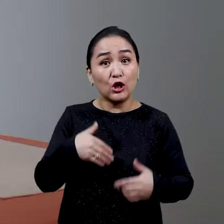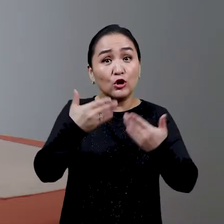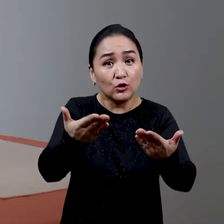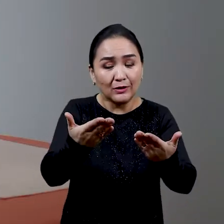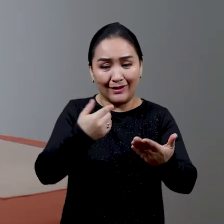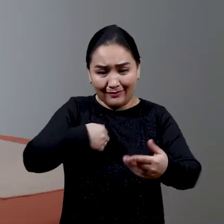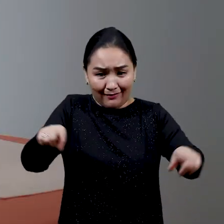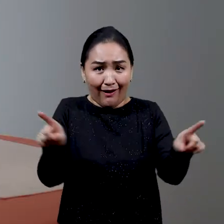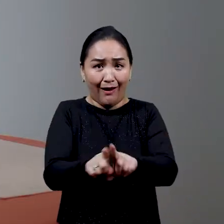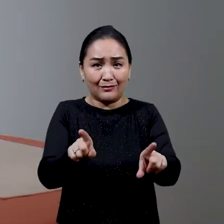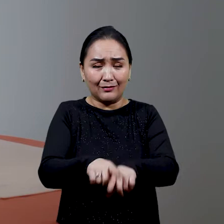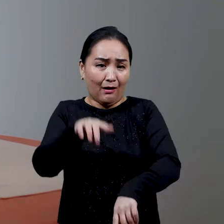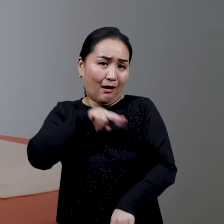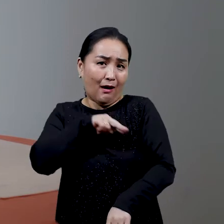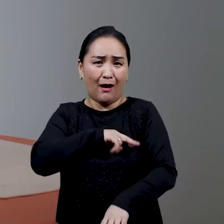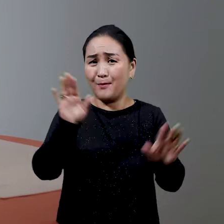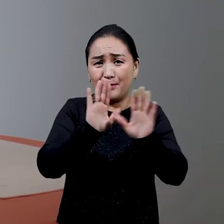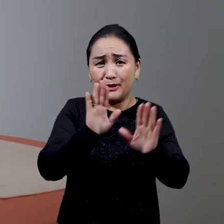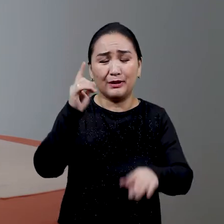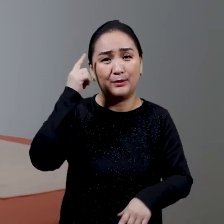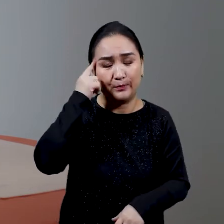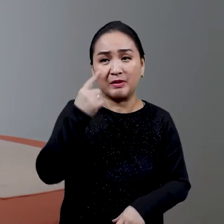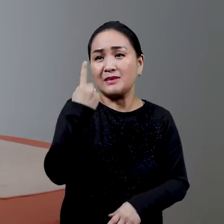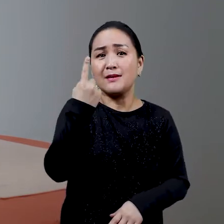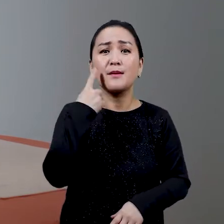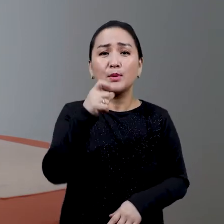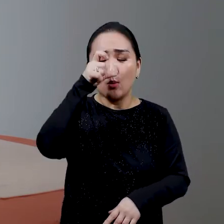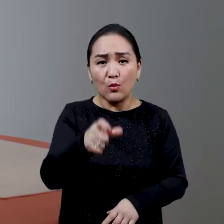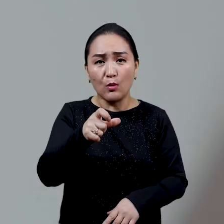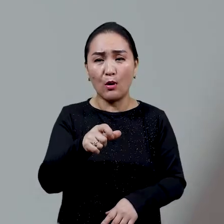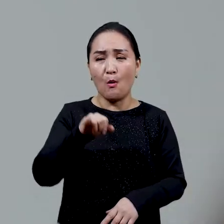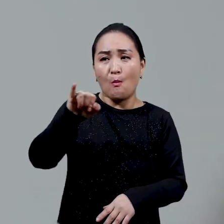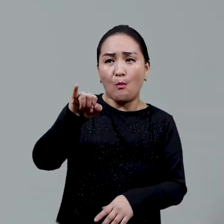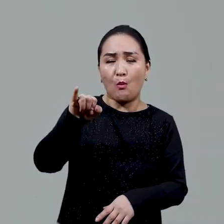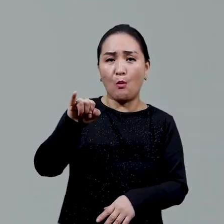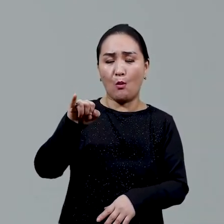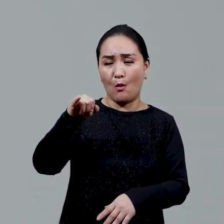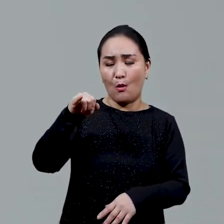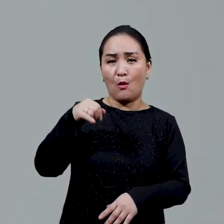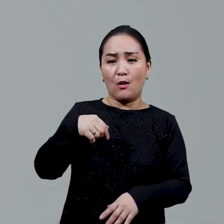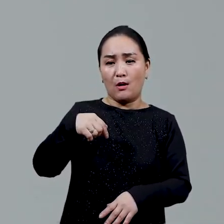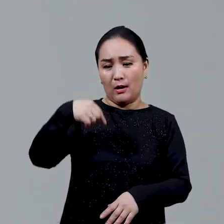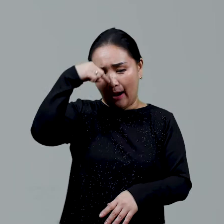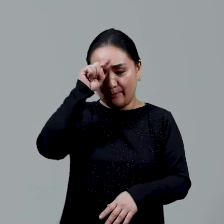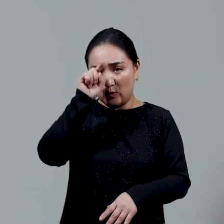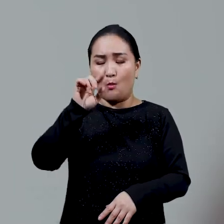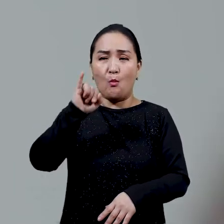гэсэн бяцхан зүрх айлцын сүдэрт бүү автаасаа дахиад нэгч гэсэн эмгтэй хүн муухай юмчид үгээр бүү